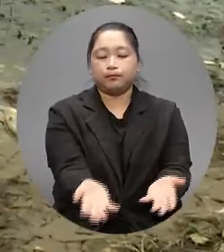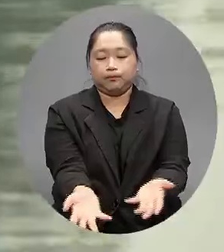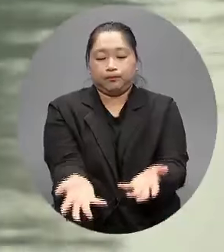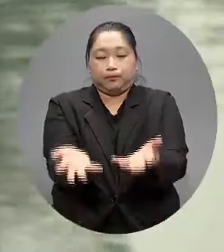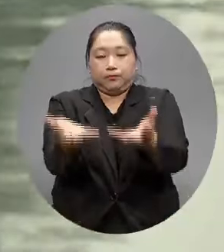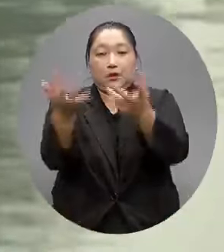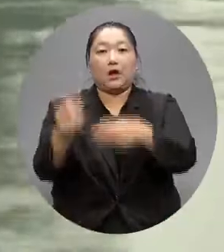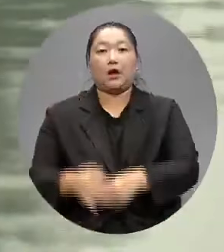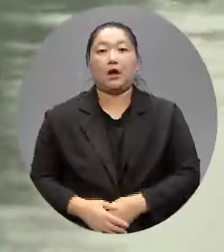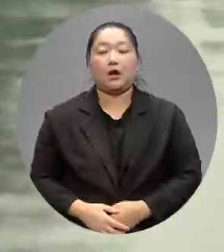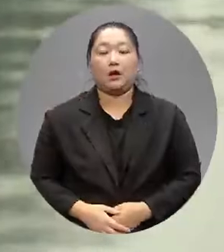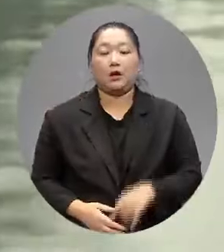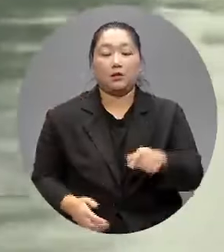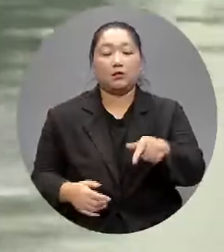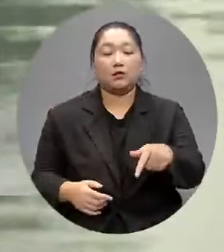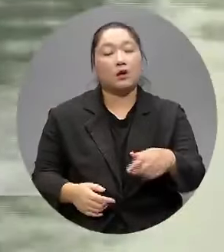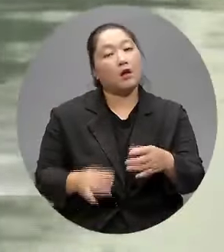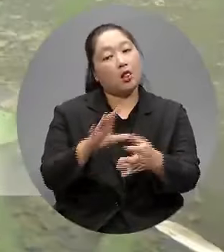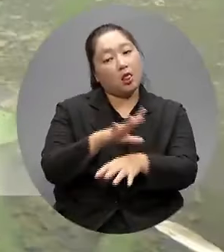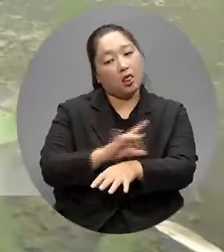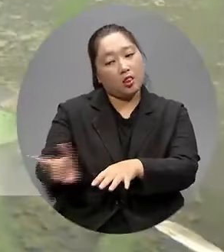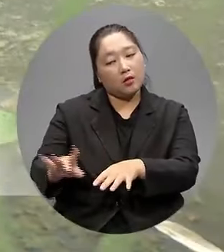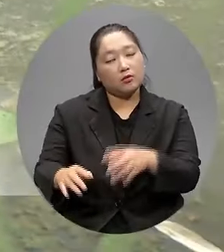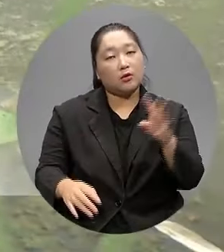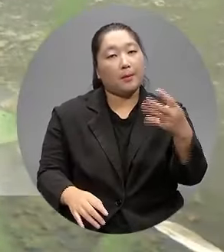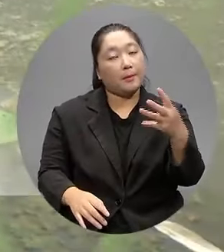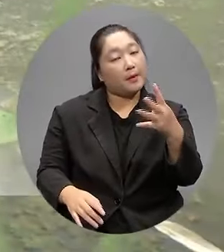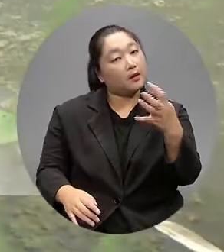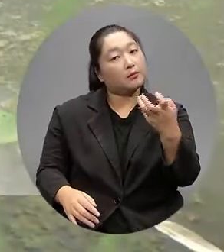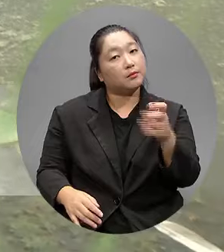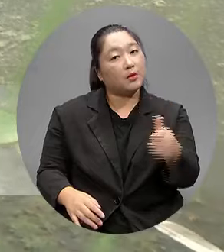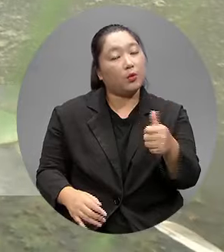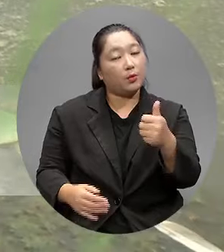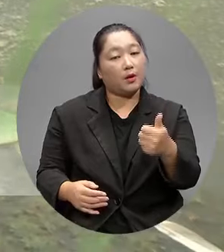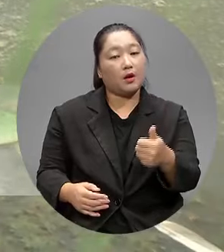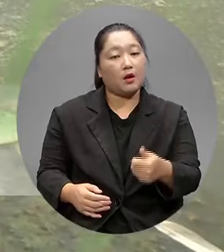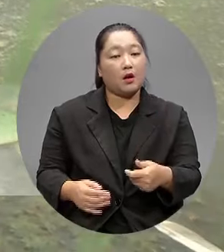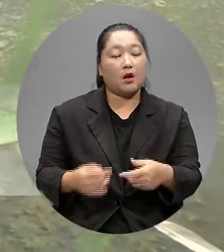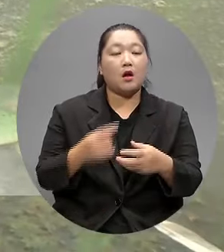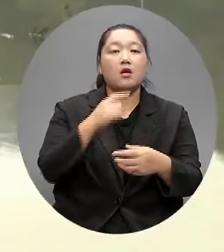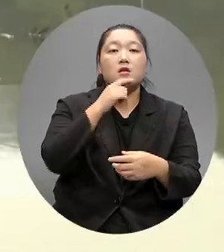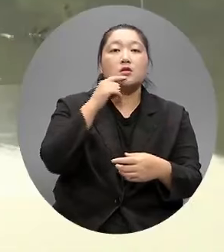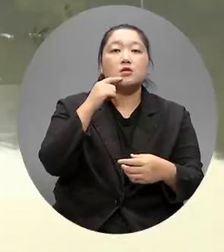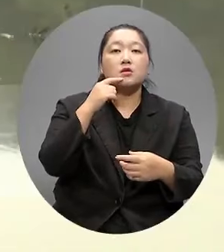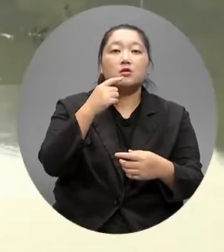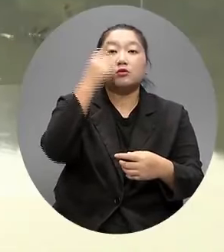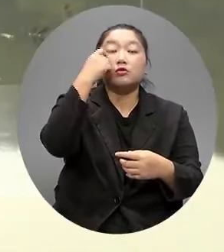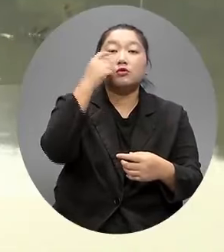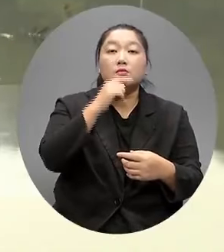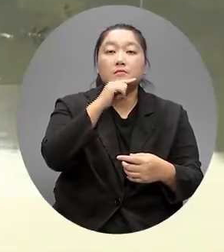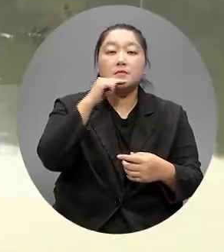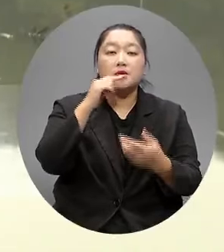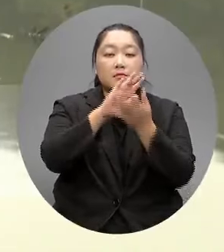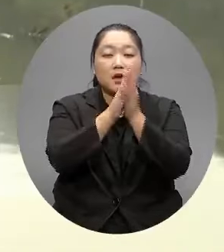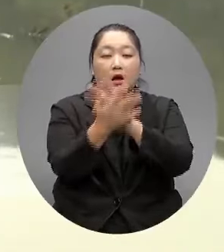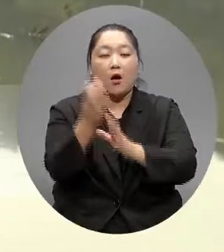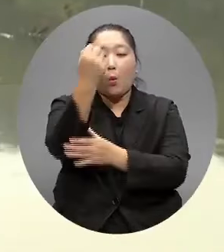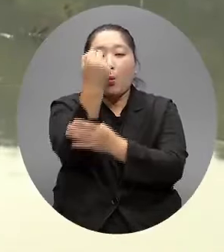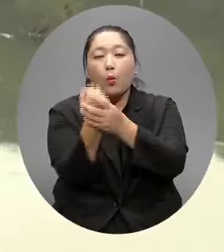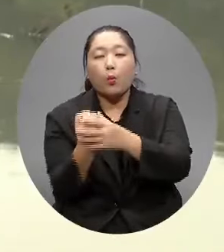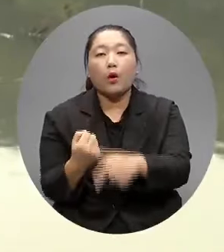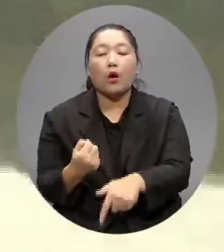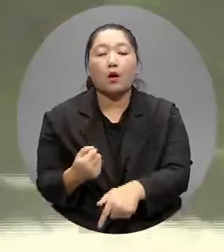떠올랐습니다이 구역에서만 어림 자바 수백마리 죽은 물고기는 눈이 빨갛게 변하는 등 썩기 시작했습니다